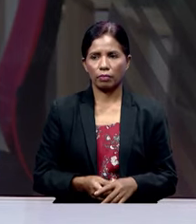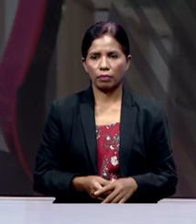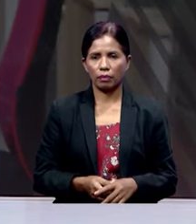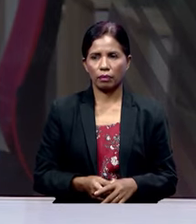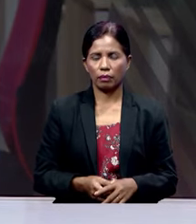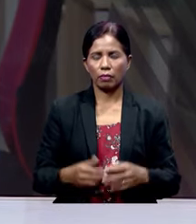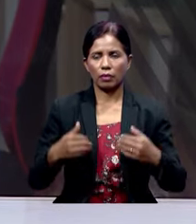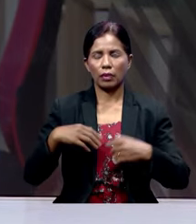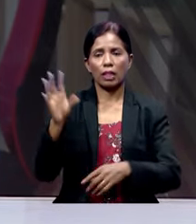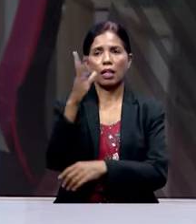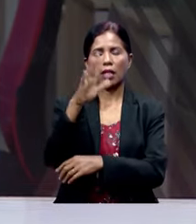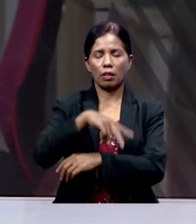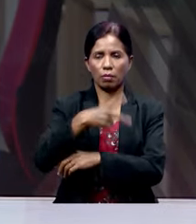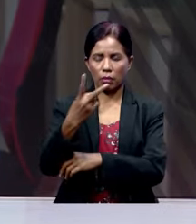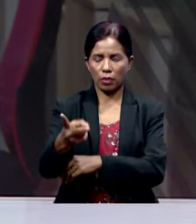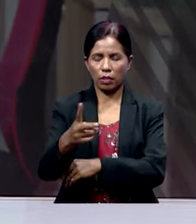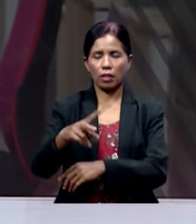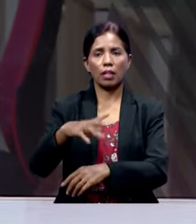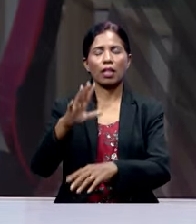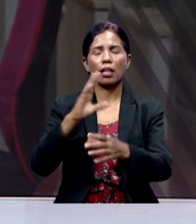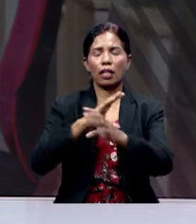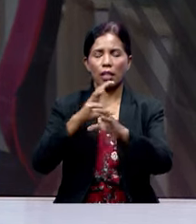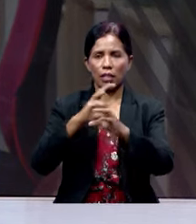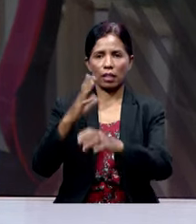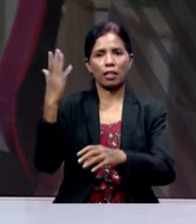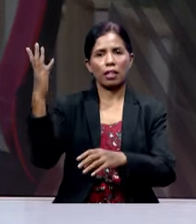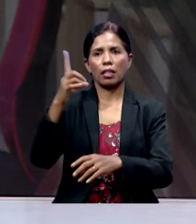acontece ai Mono a Nehan Carreta e a área Formosa dele.